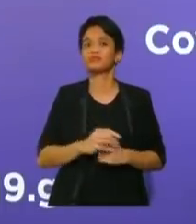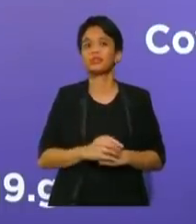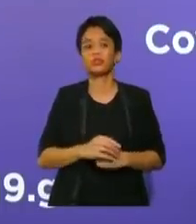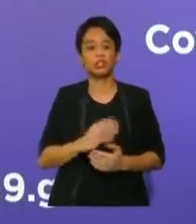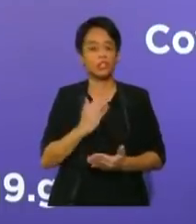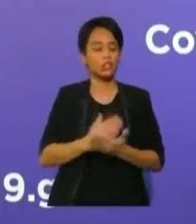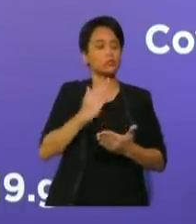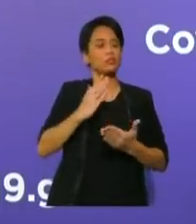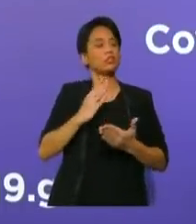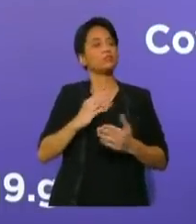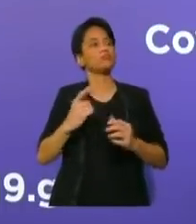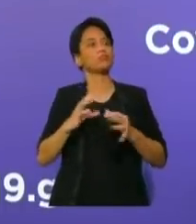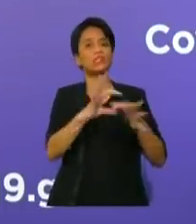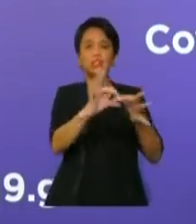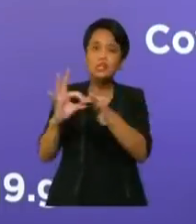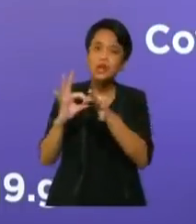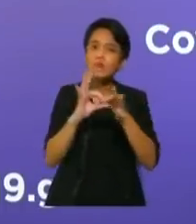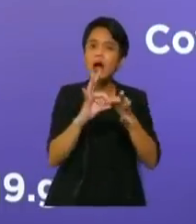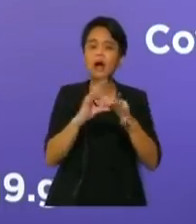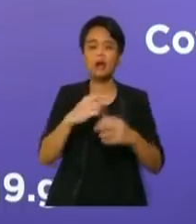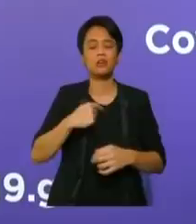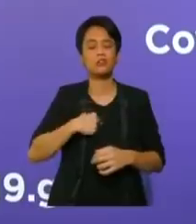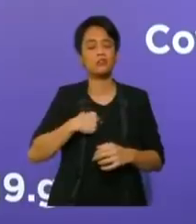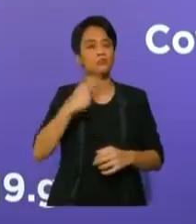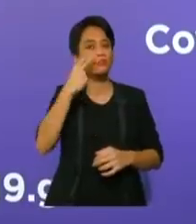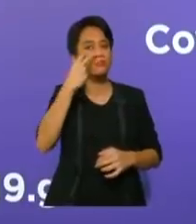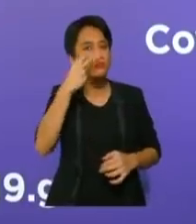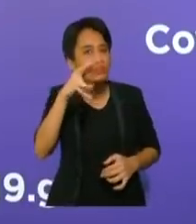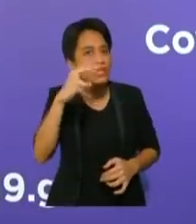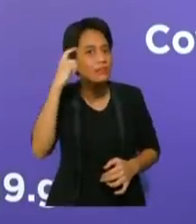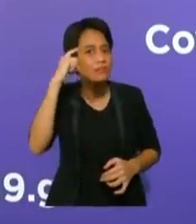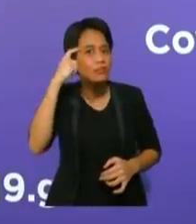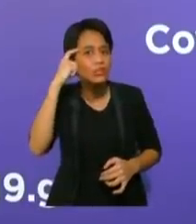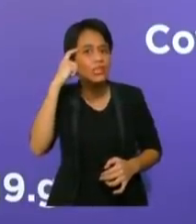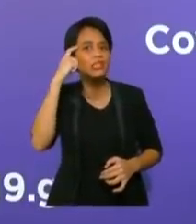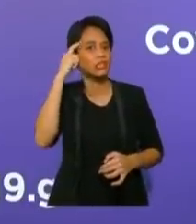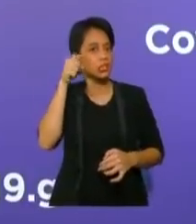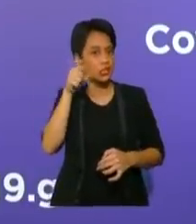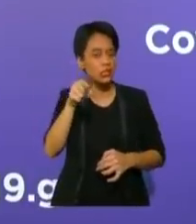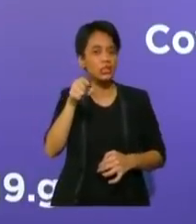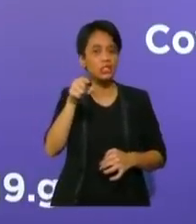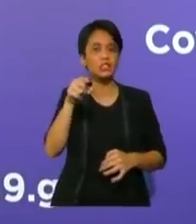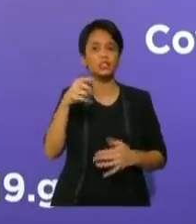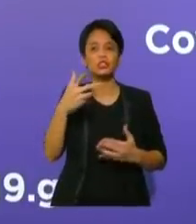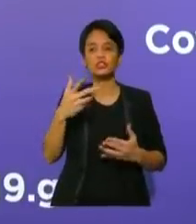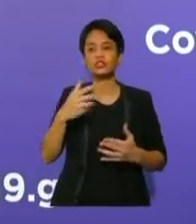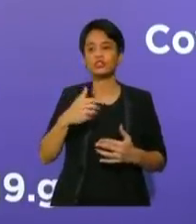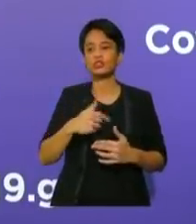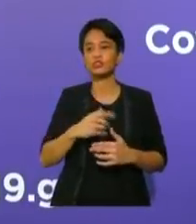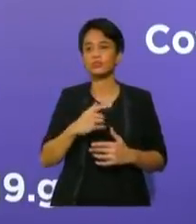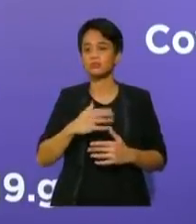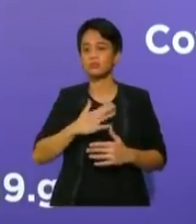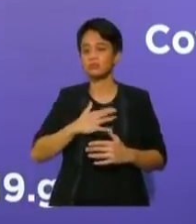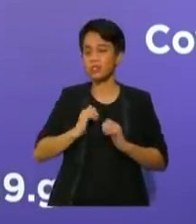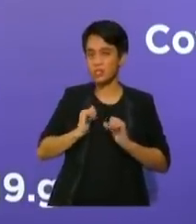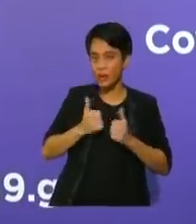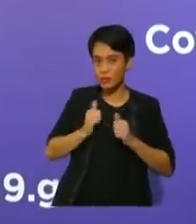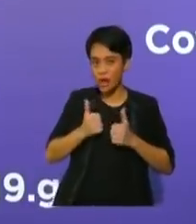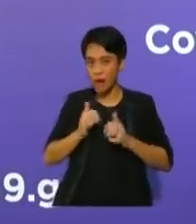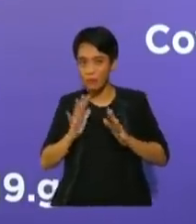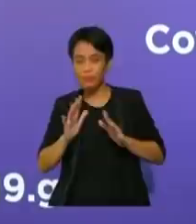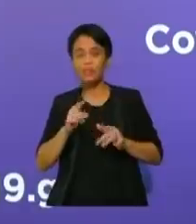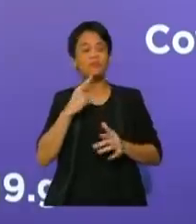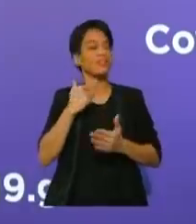kerjasama, bahwa kepedulian, bahwa tindakan-tindakan yang bersifat antisipatif